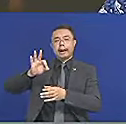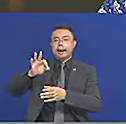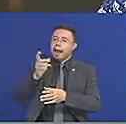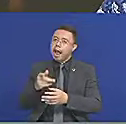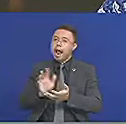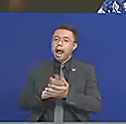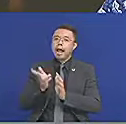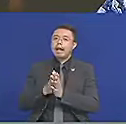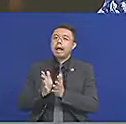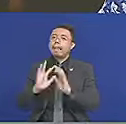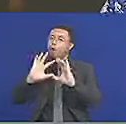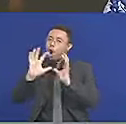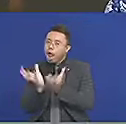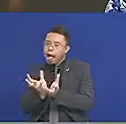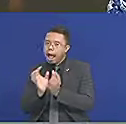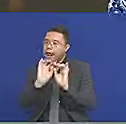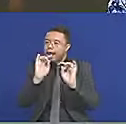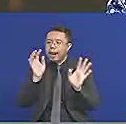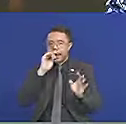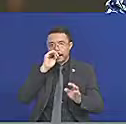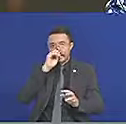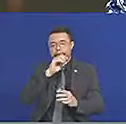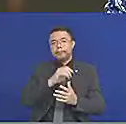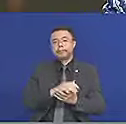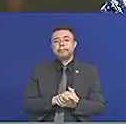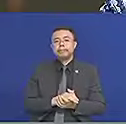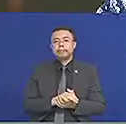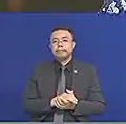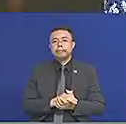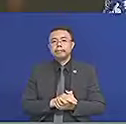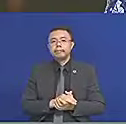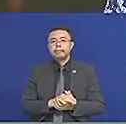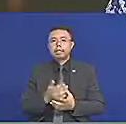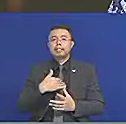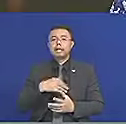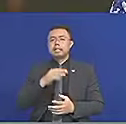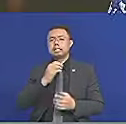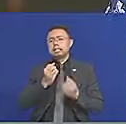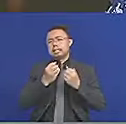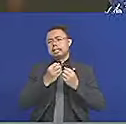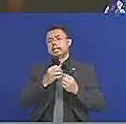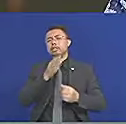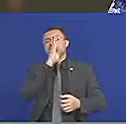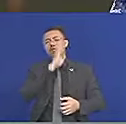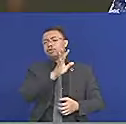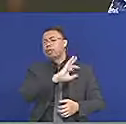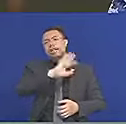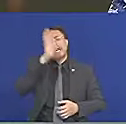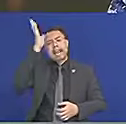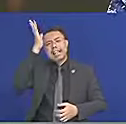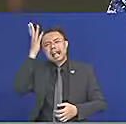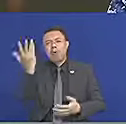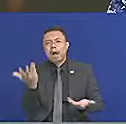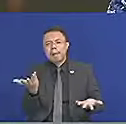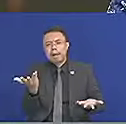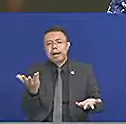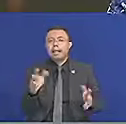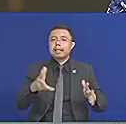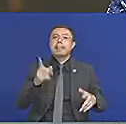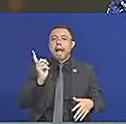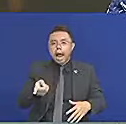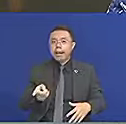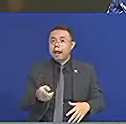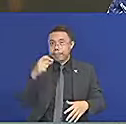ada judi bola, judi apa gitu saudara. Saya sih terus terang juga tidak pernah tahu model begitu, tapi